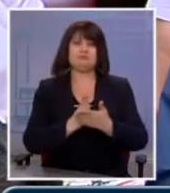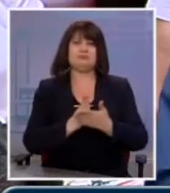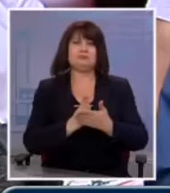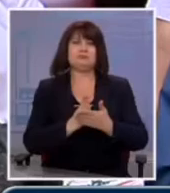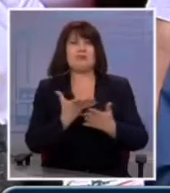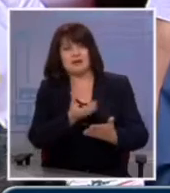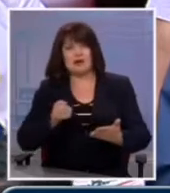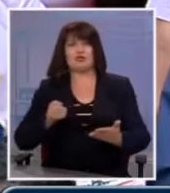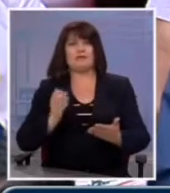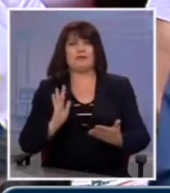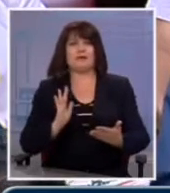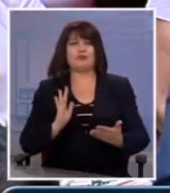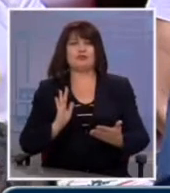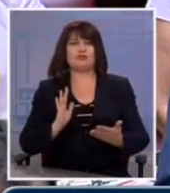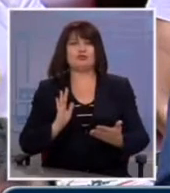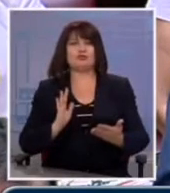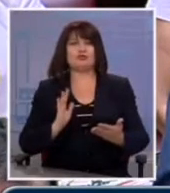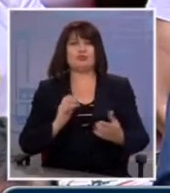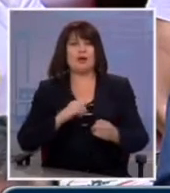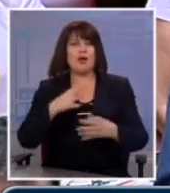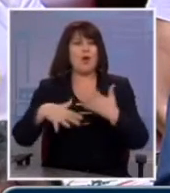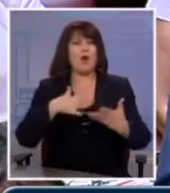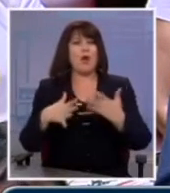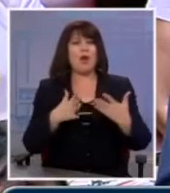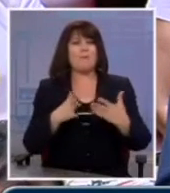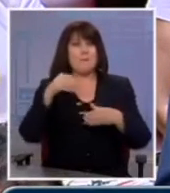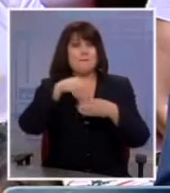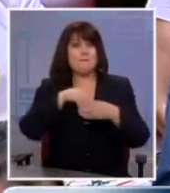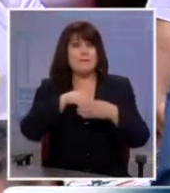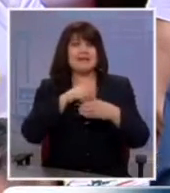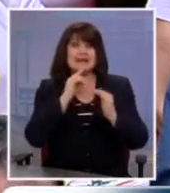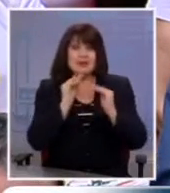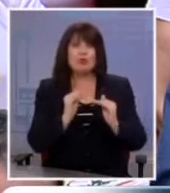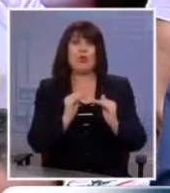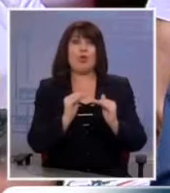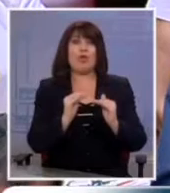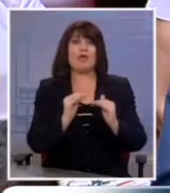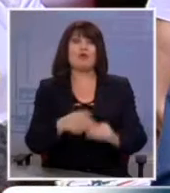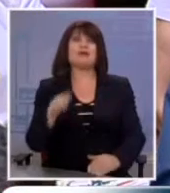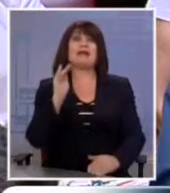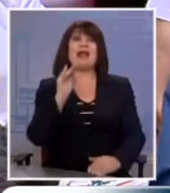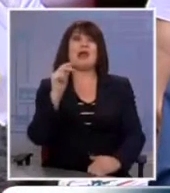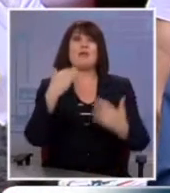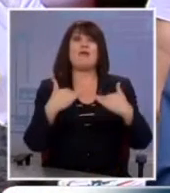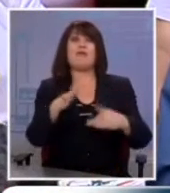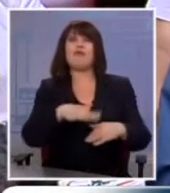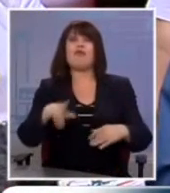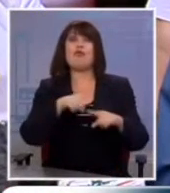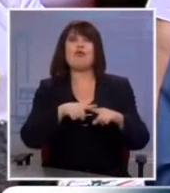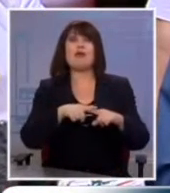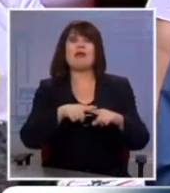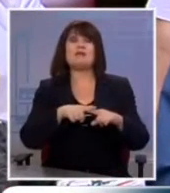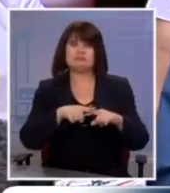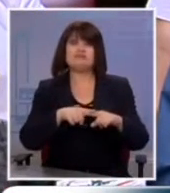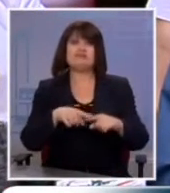τραπέζι οι πιστωτές, πότε για κόλπο. Το περιεχόμενο παραμένει. Και καλούμε την ελληνική βούλη και τον ελληνικό λαό να δώσει αυτή